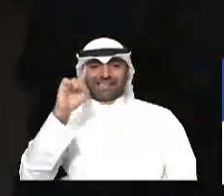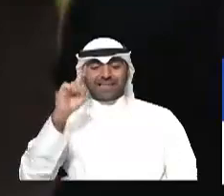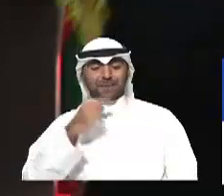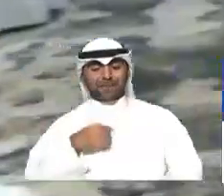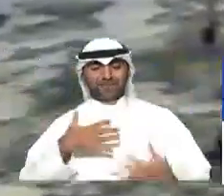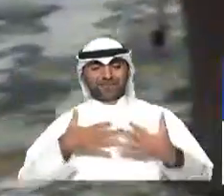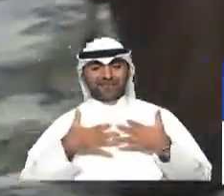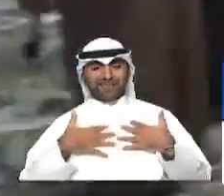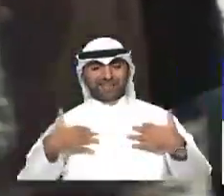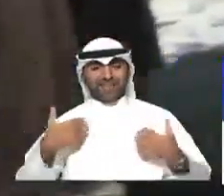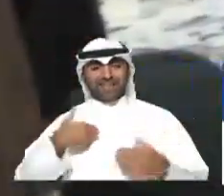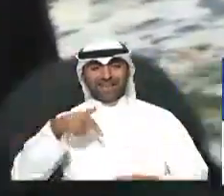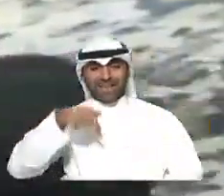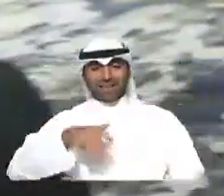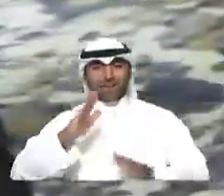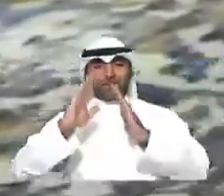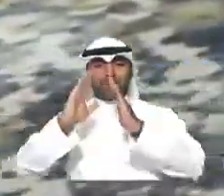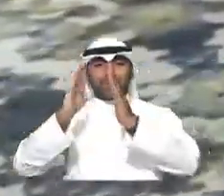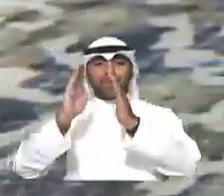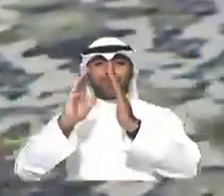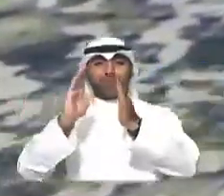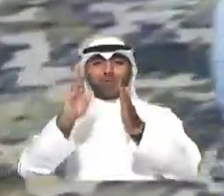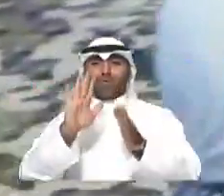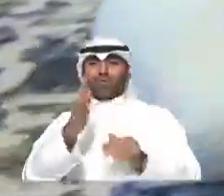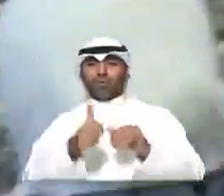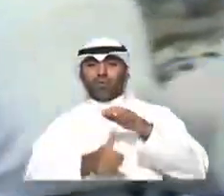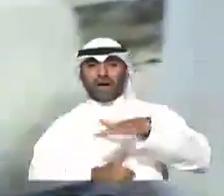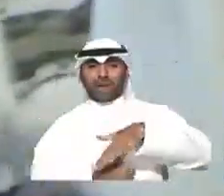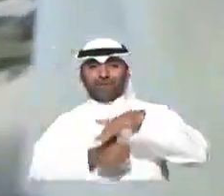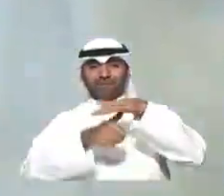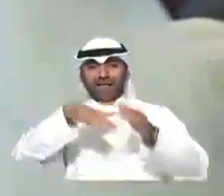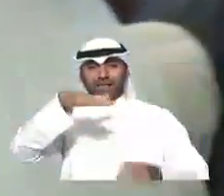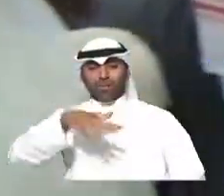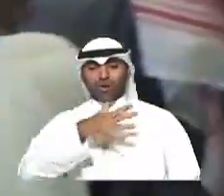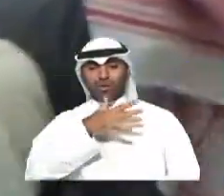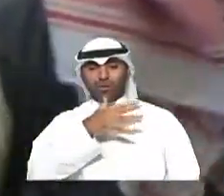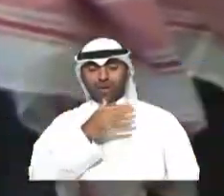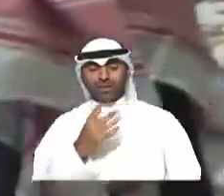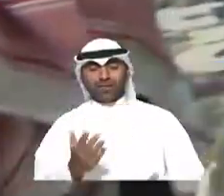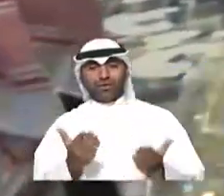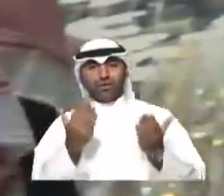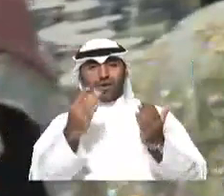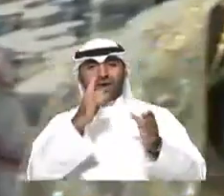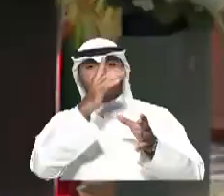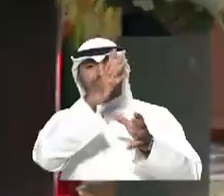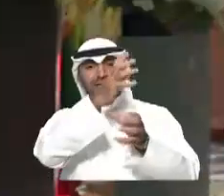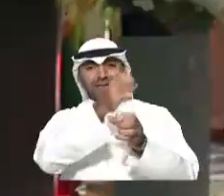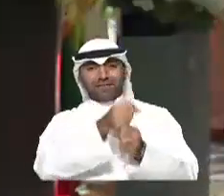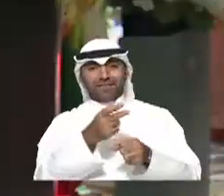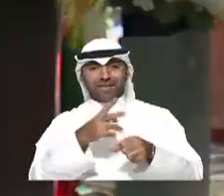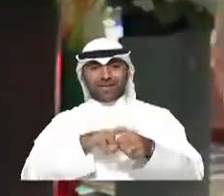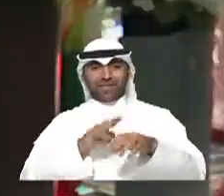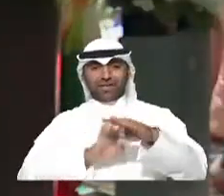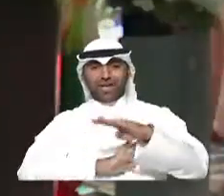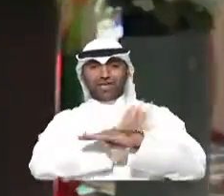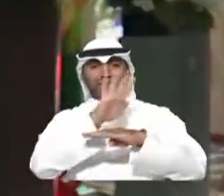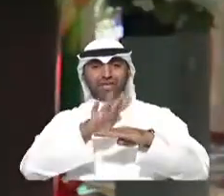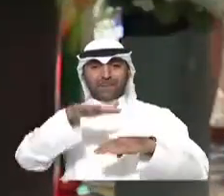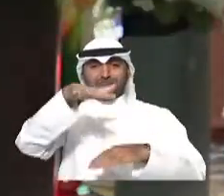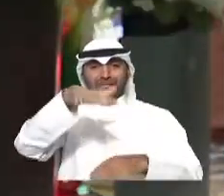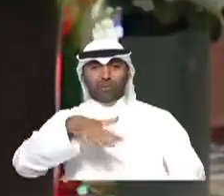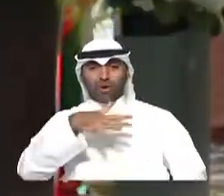صاحب الجلالة السلطان هيثم بن طارق حفظ الله ورعاه بمناسبة هذا العيد، الشعب العماني وحكومة السلطنة رشيدة،